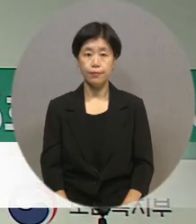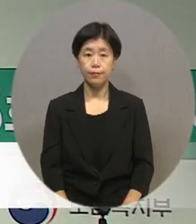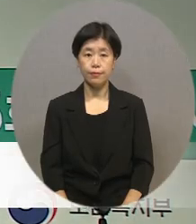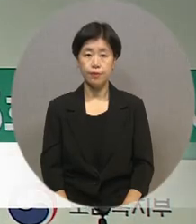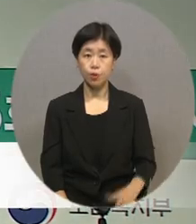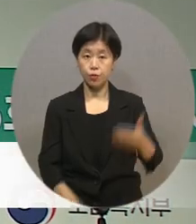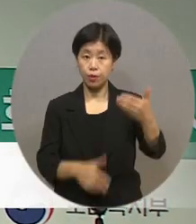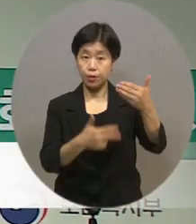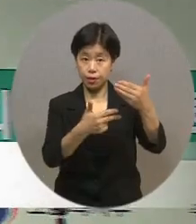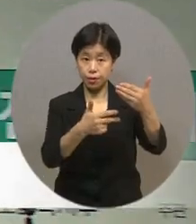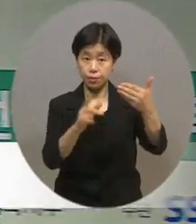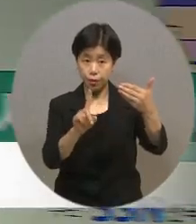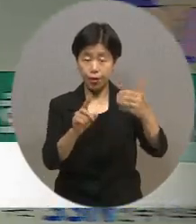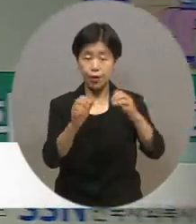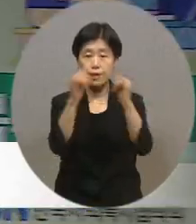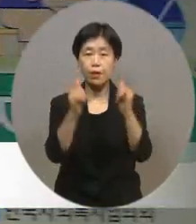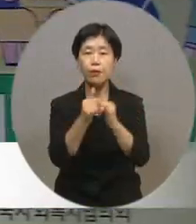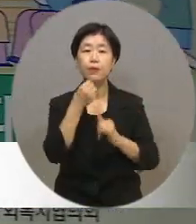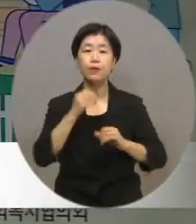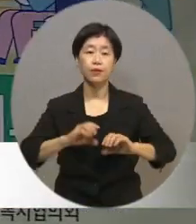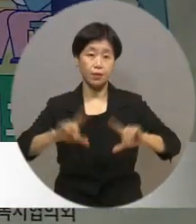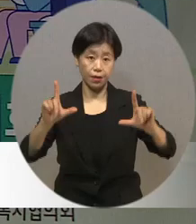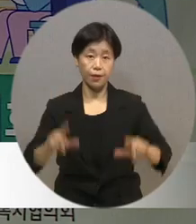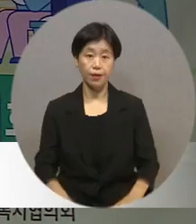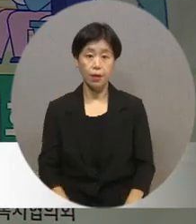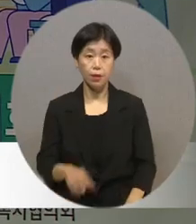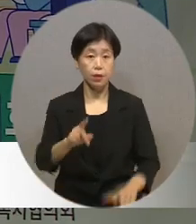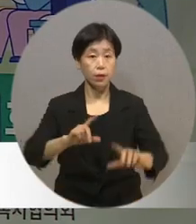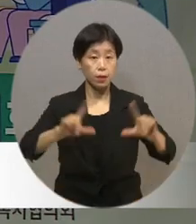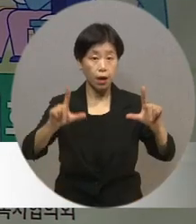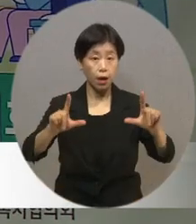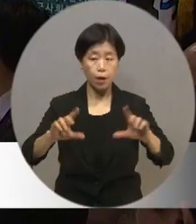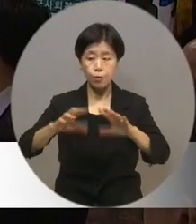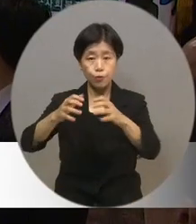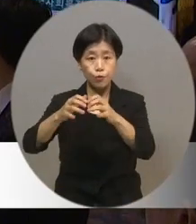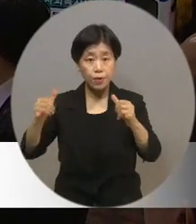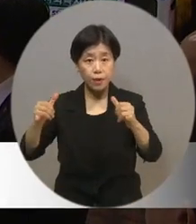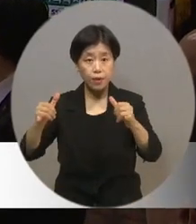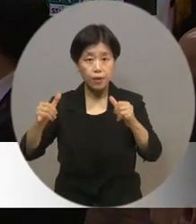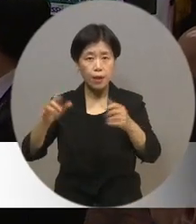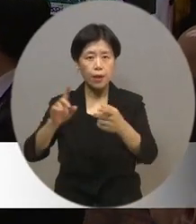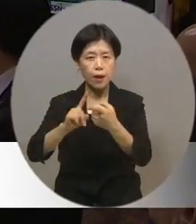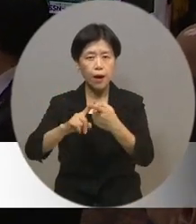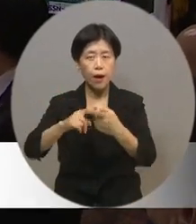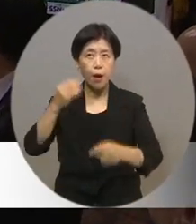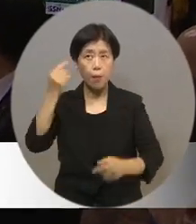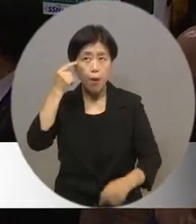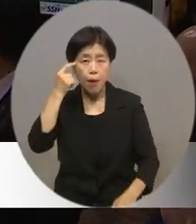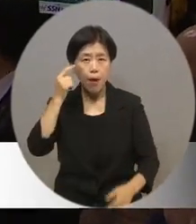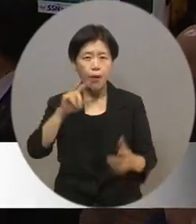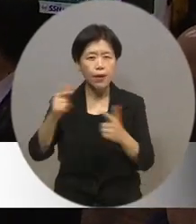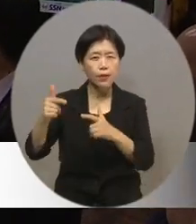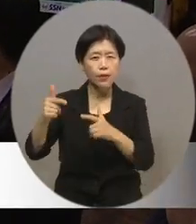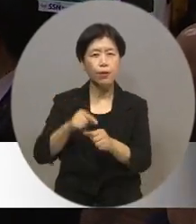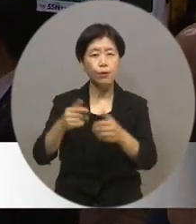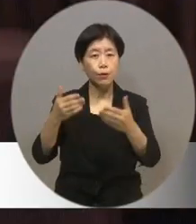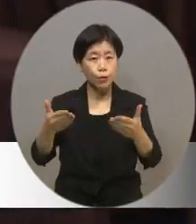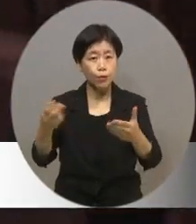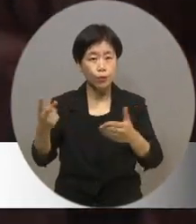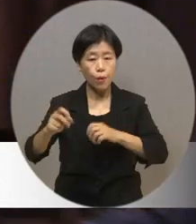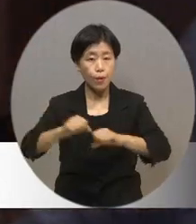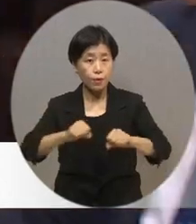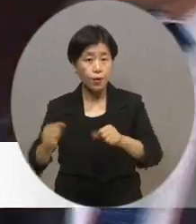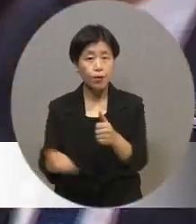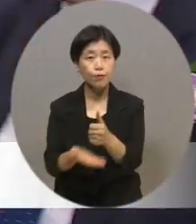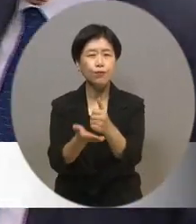9월 7일은 사회복지의 날입니다. 이날은 국민의 사회복지에 대한 이해를 높이고 사회복지사업 종사자의 활동을 장려하기